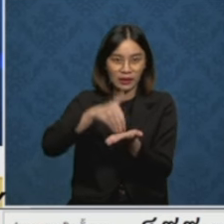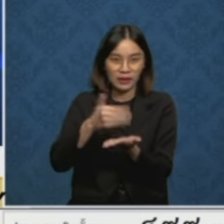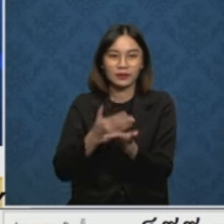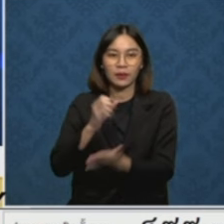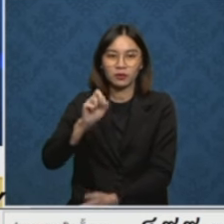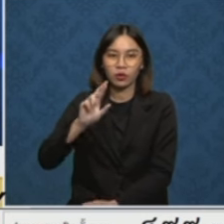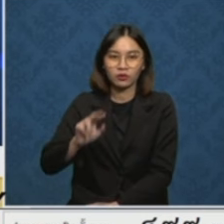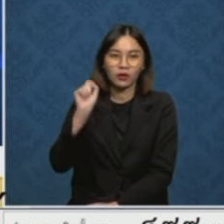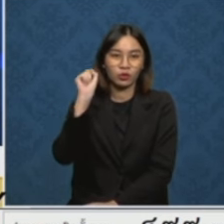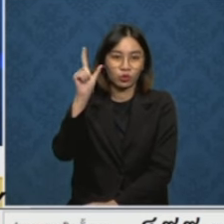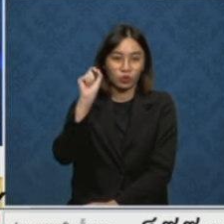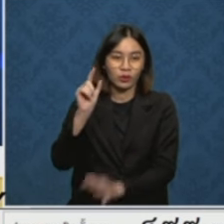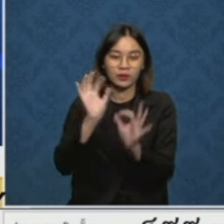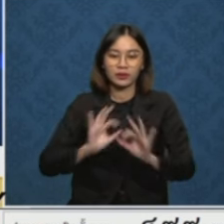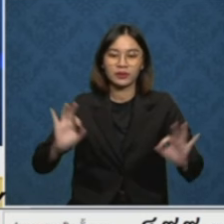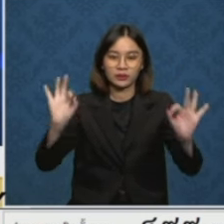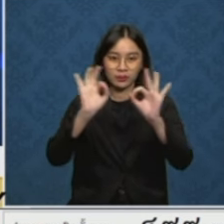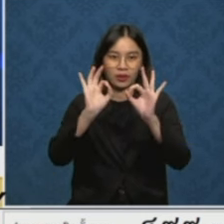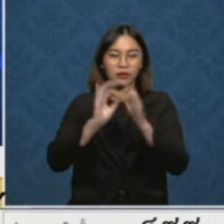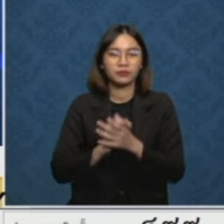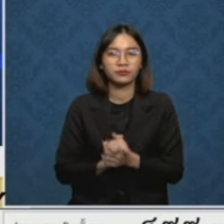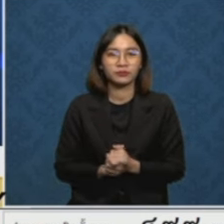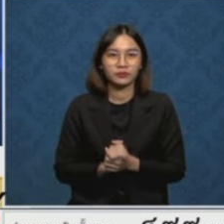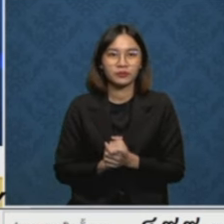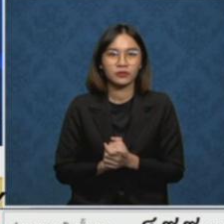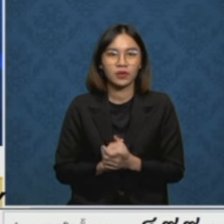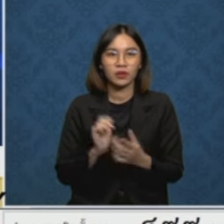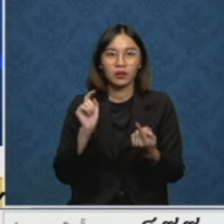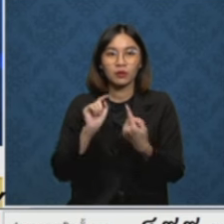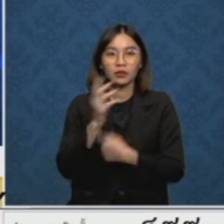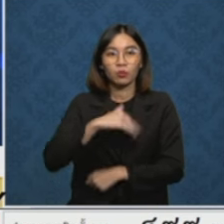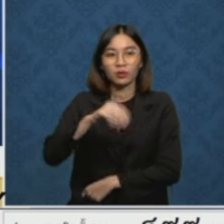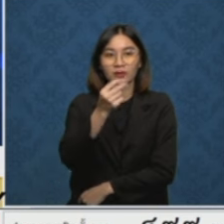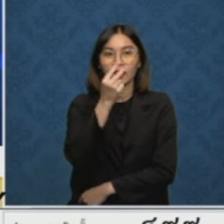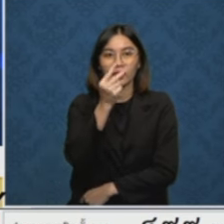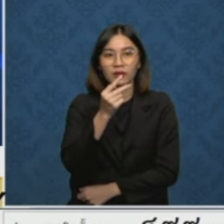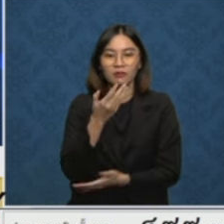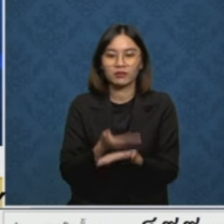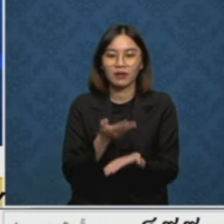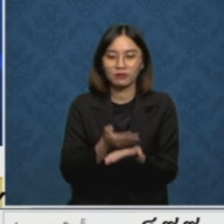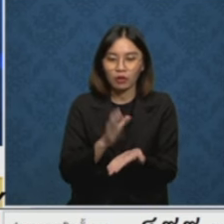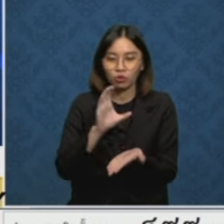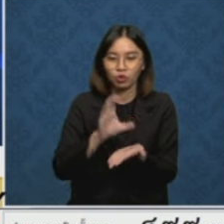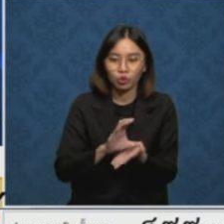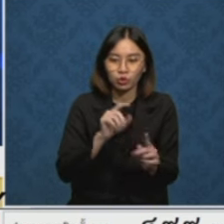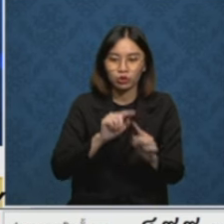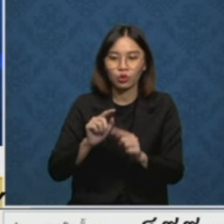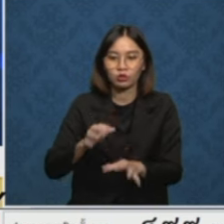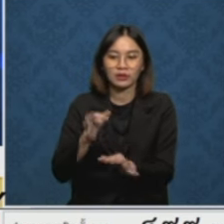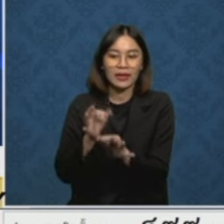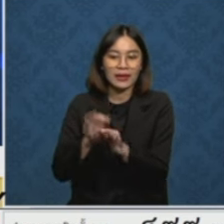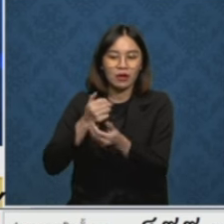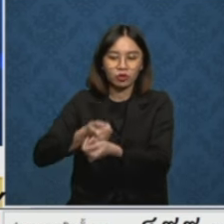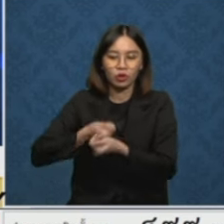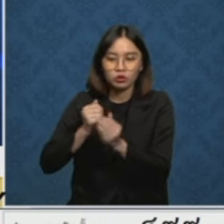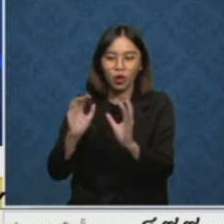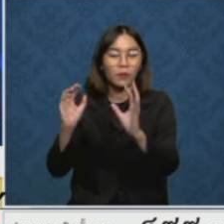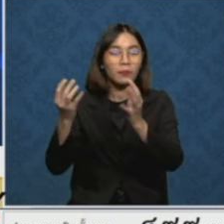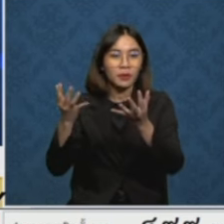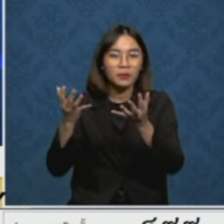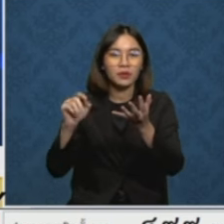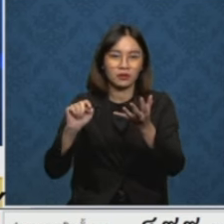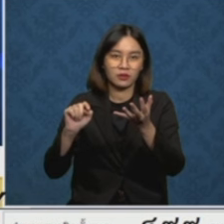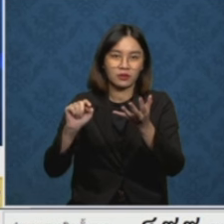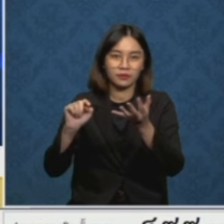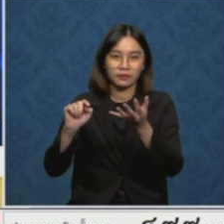ช้จ่ายฉุกเฉินจำเป็นค่ะพอจะเห็นได้ว่าพอไม่มีแหล่งเงินจากธกส.แล้วนะคะซึ่ง